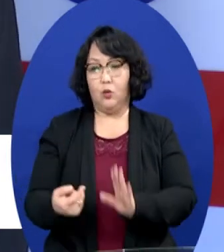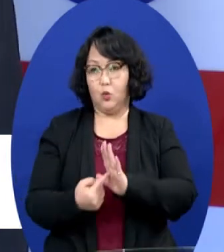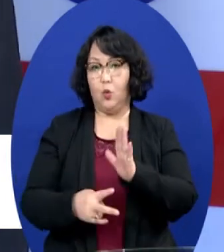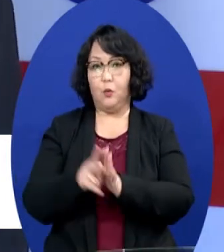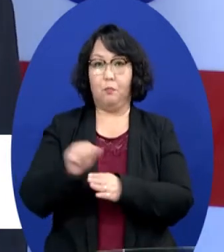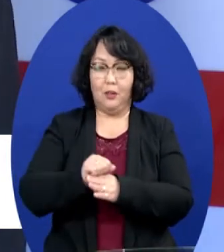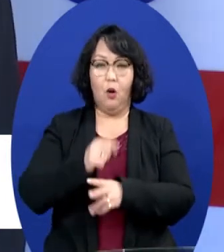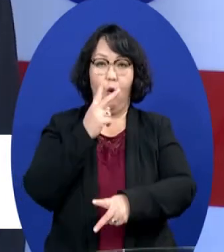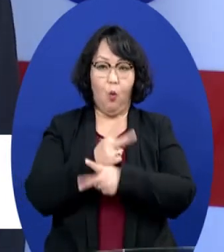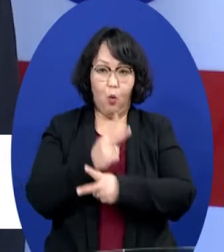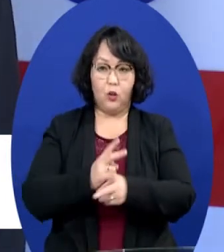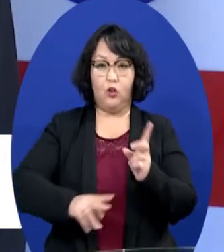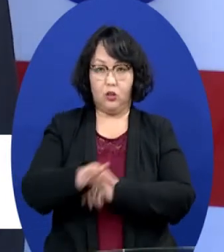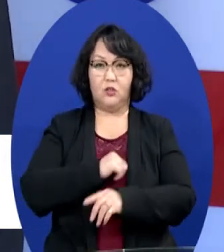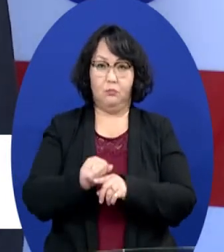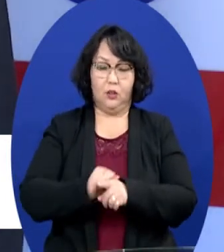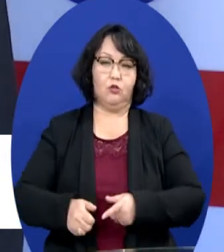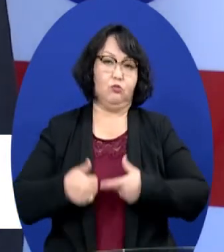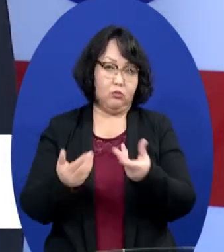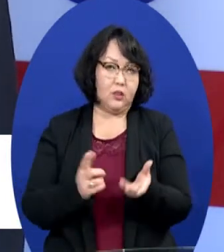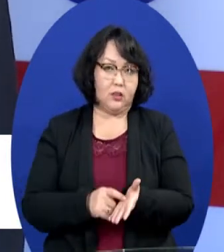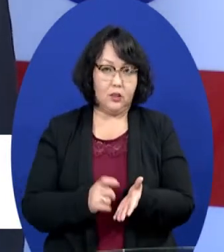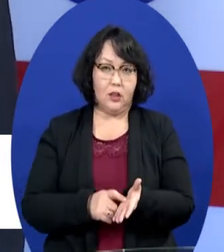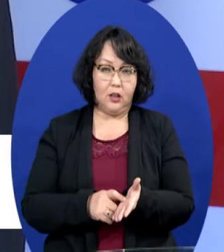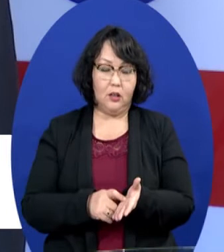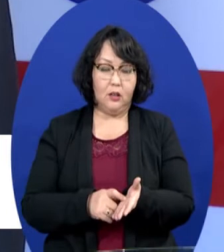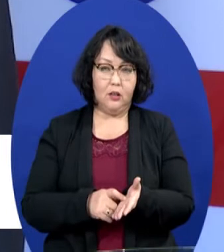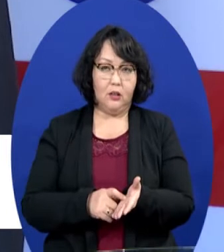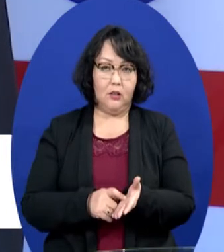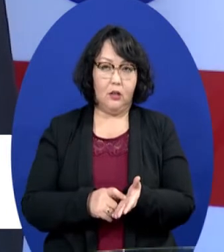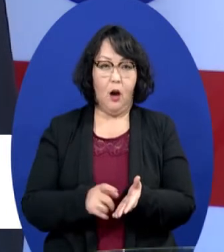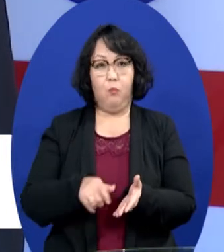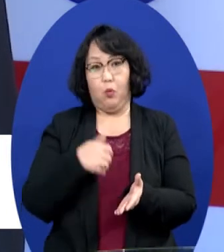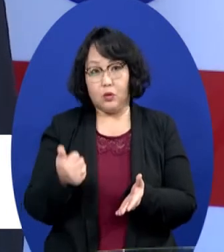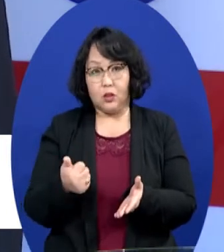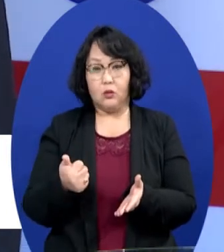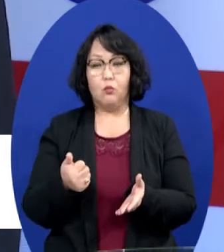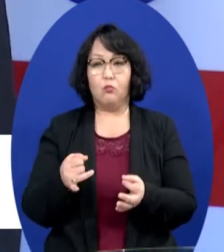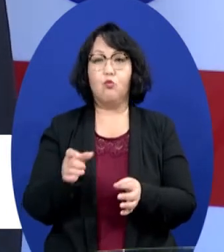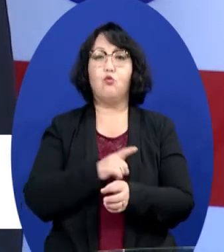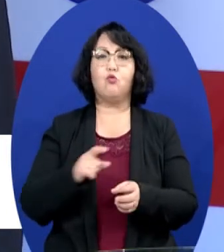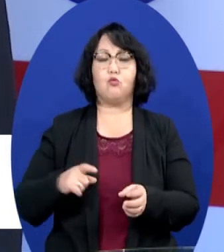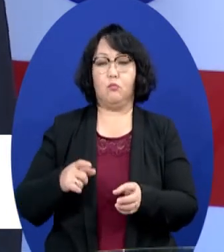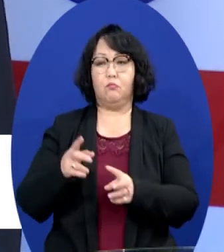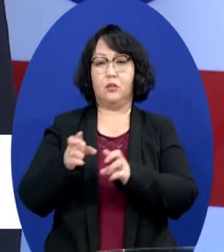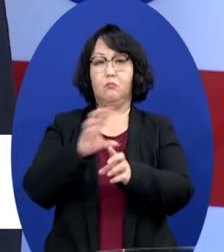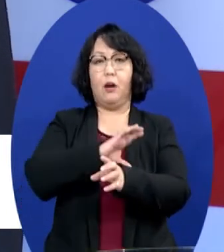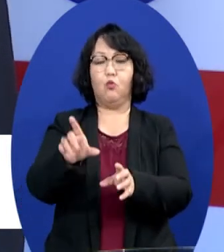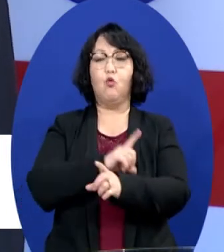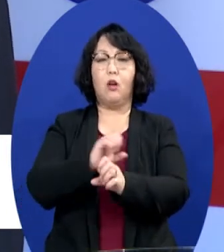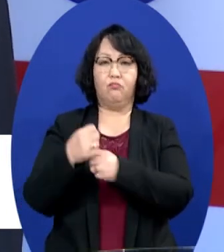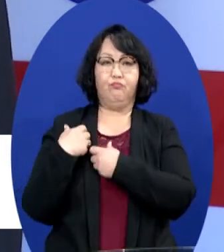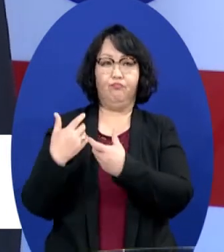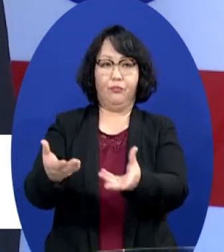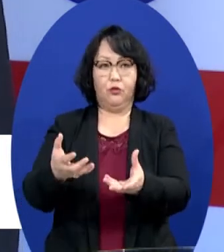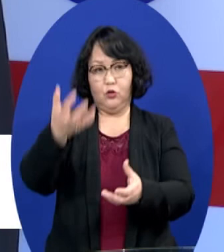хууль эрх зорчны гаргаж үг. Тэ? А тэгэд тэр бусад юмнаас нь гараад татчих. Бити мөнгөтэй